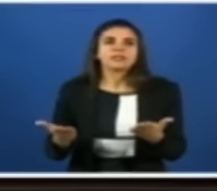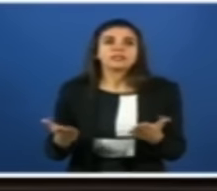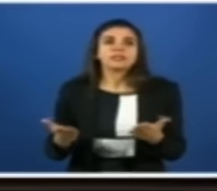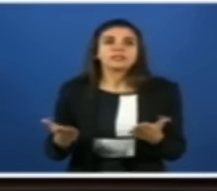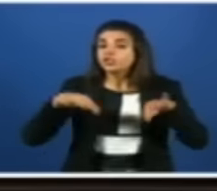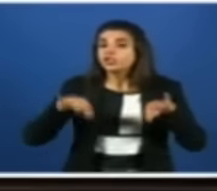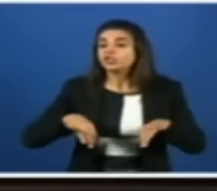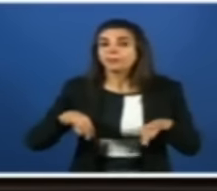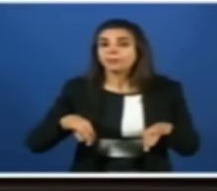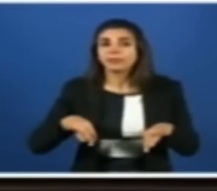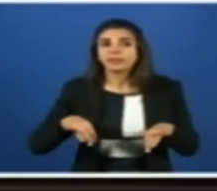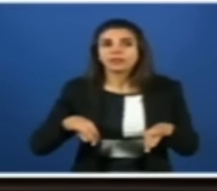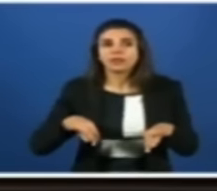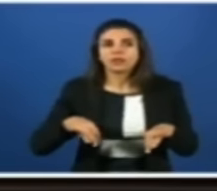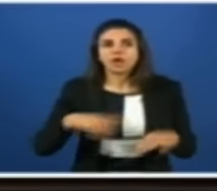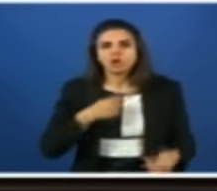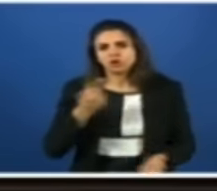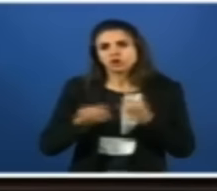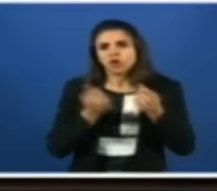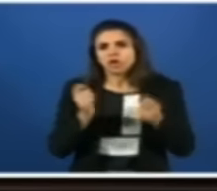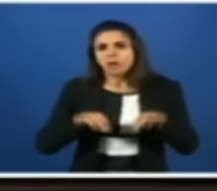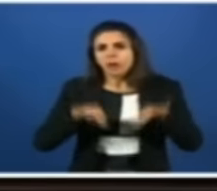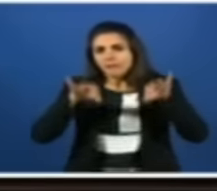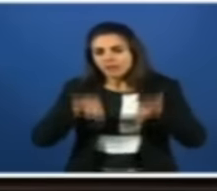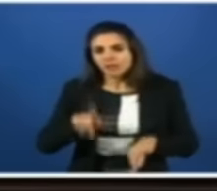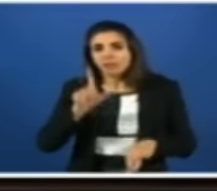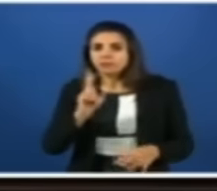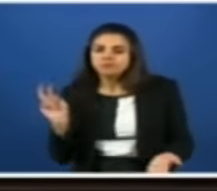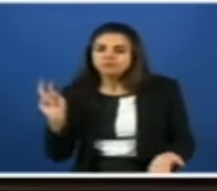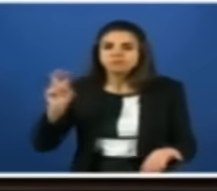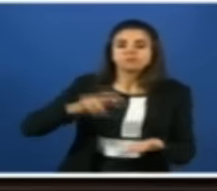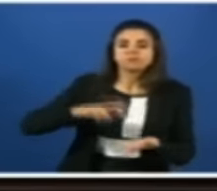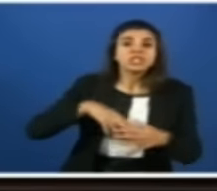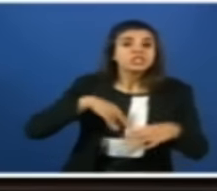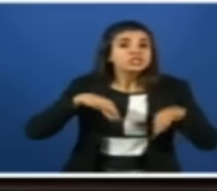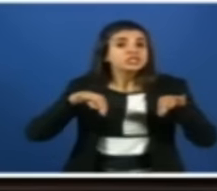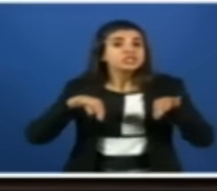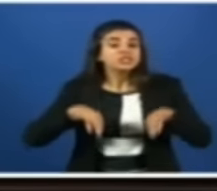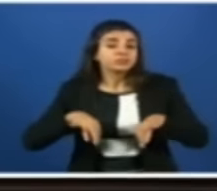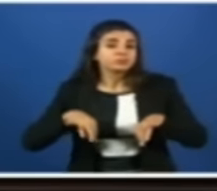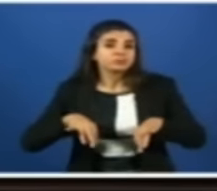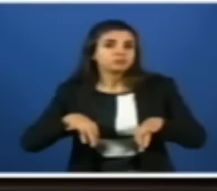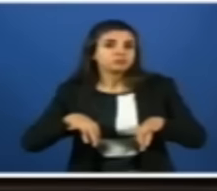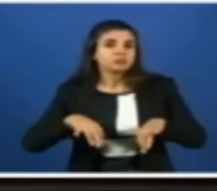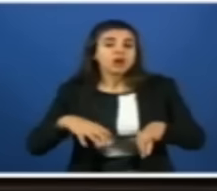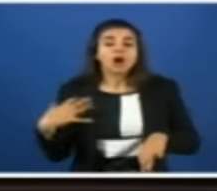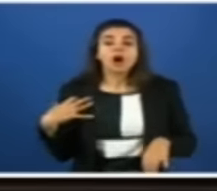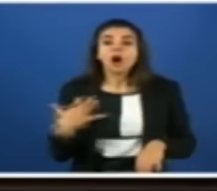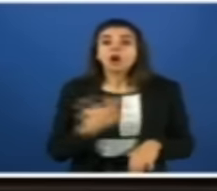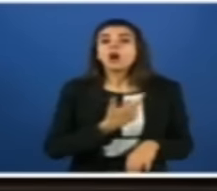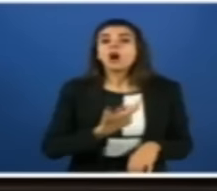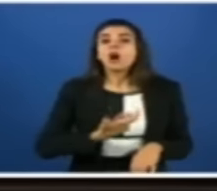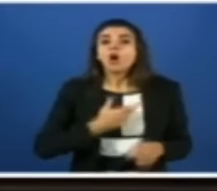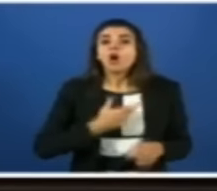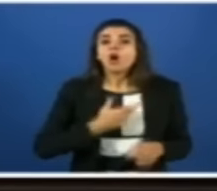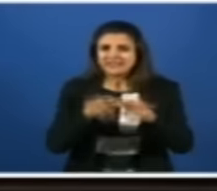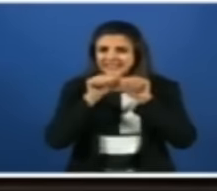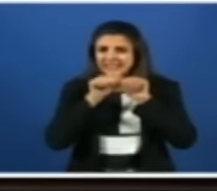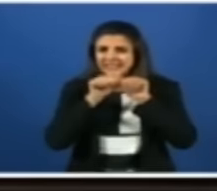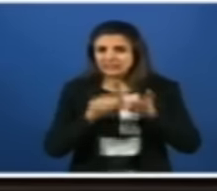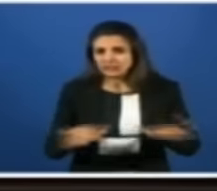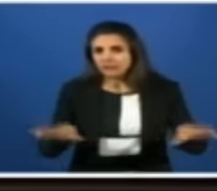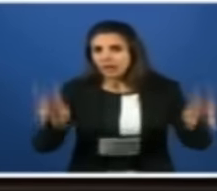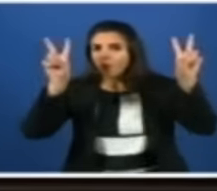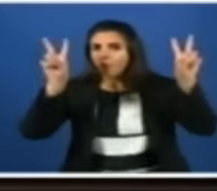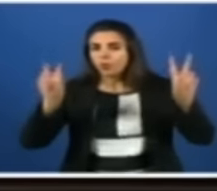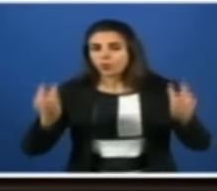şimdi icraat zamanıdır. Şimdi anayasa